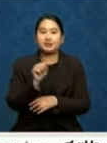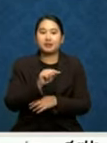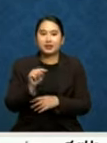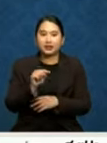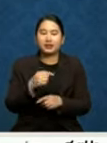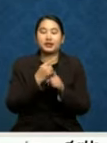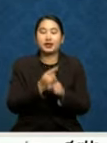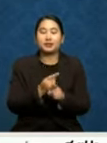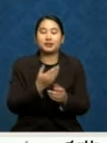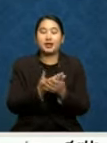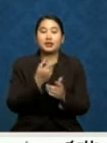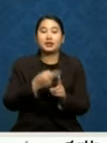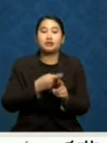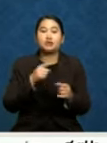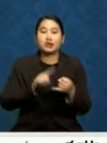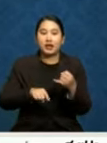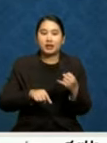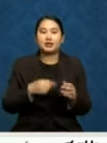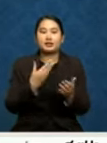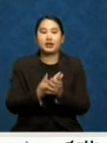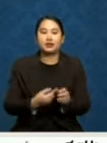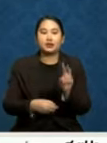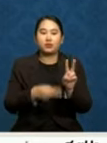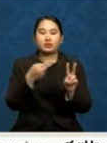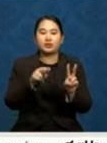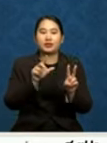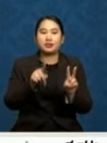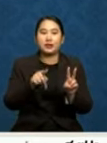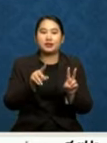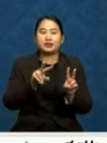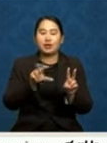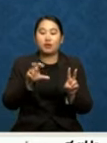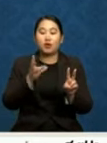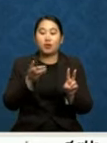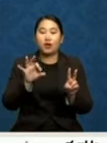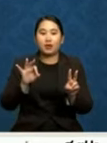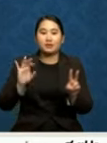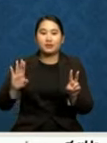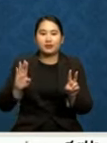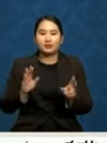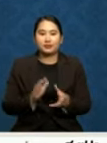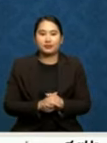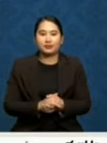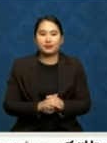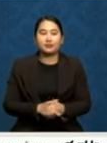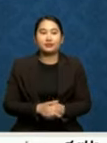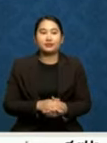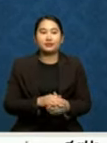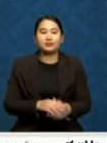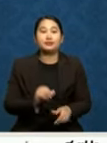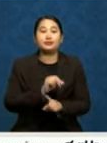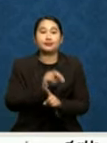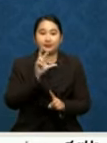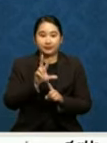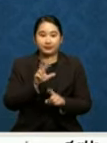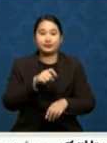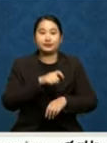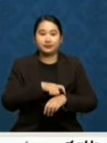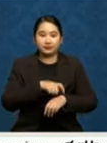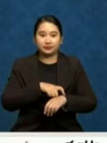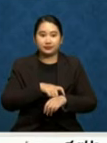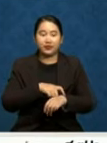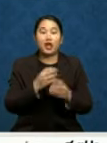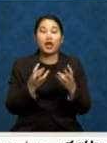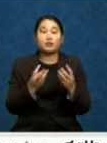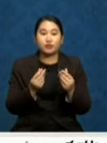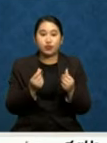ประจำตำแหน่งเดือนสุดท้ายก็คือ 21,369 บาทนะครับ ในส่วนที่3นะครับมีเวลาสำหรับคำนวณเ